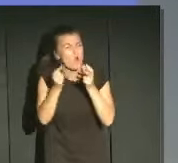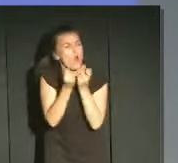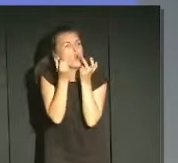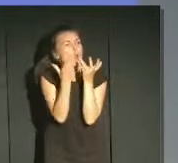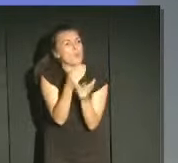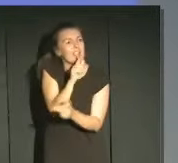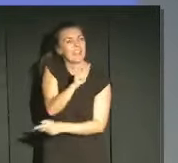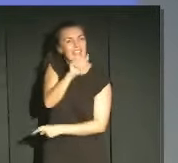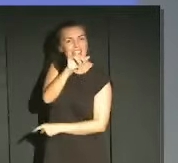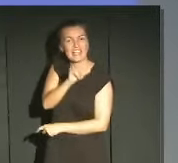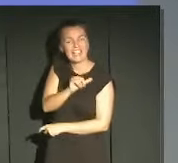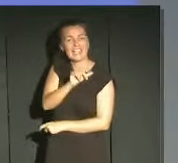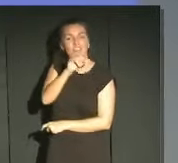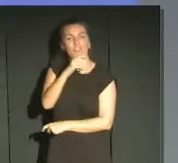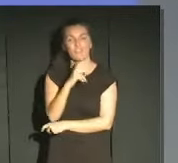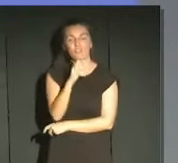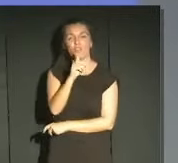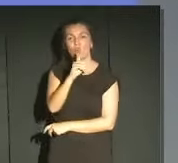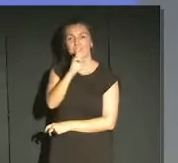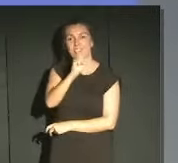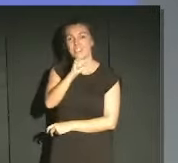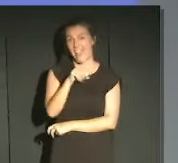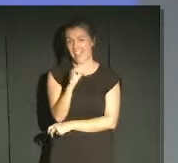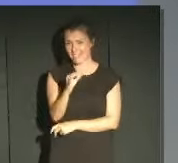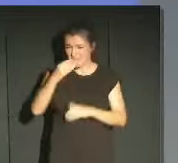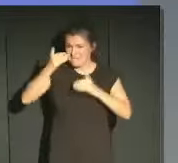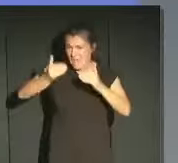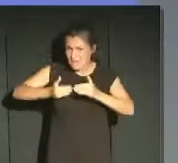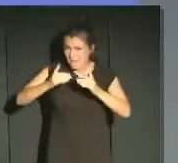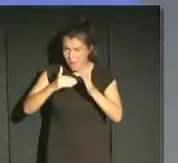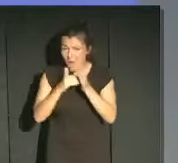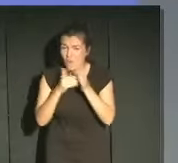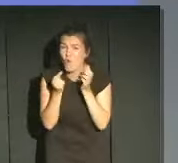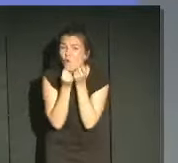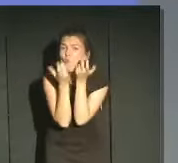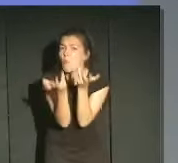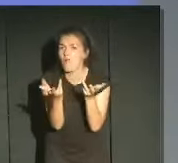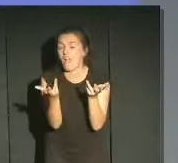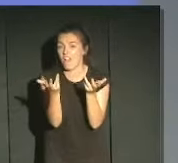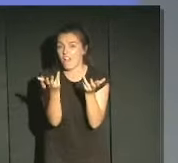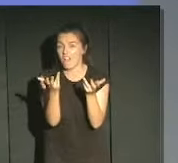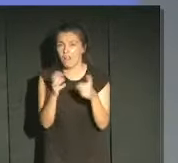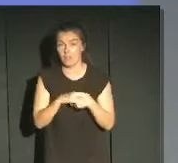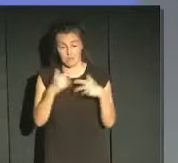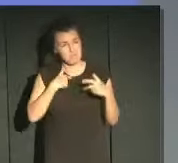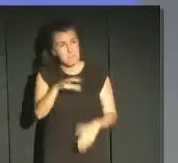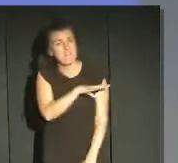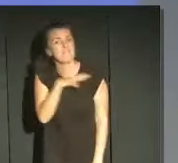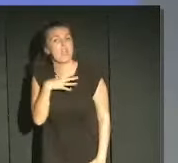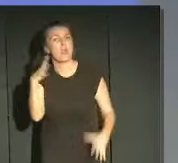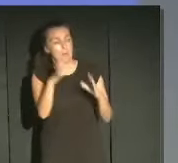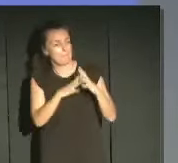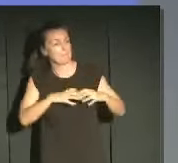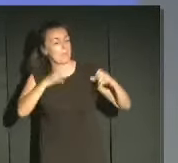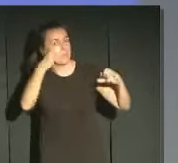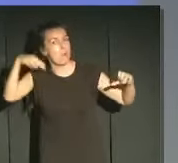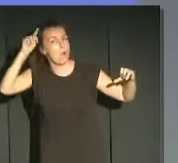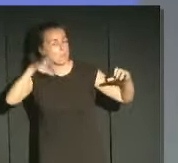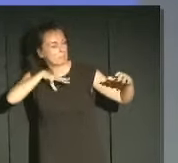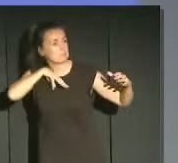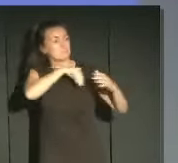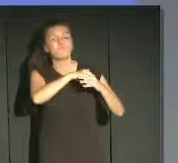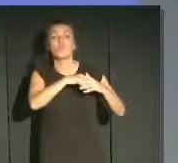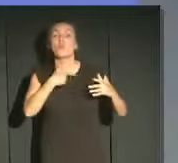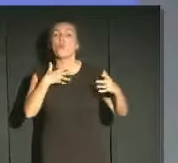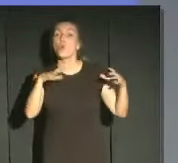glyphosate avec tous les pesticides pour lesquels ils veulent nous empoisonner la vie oui je suis fière au Parlement européen de présider un des